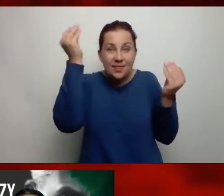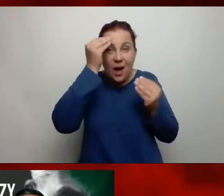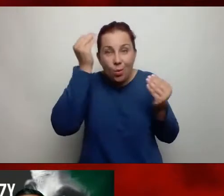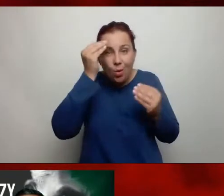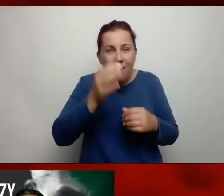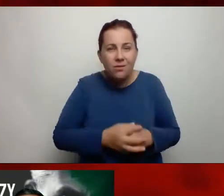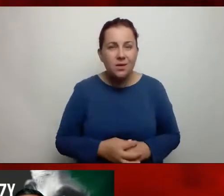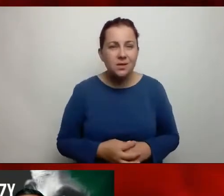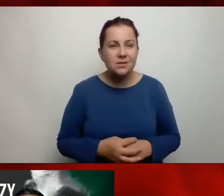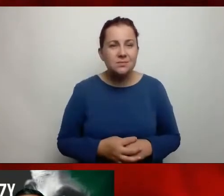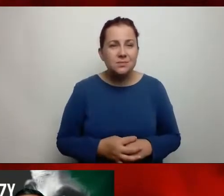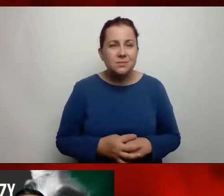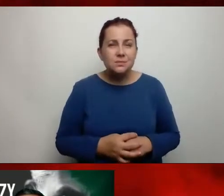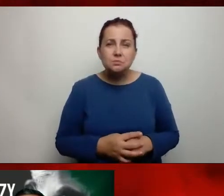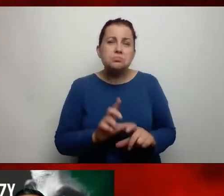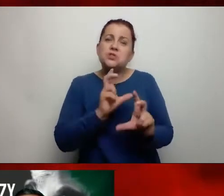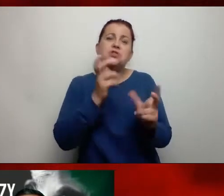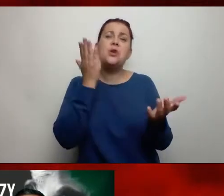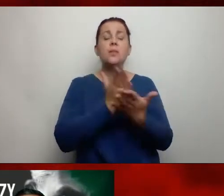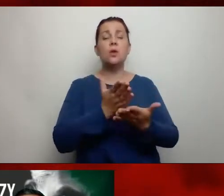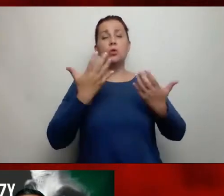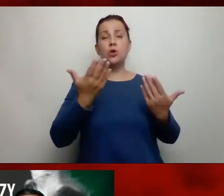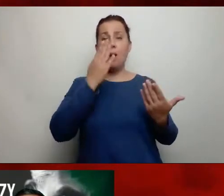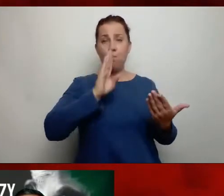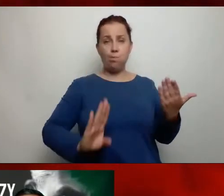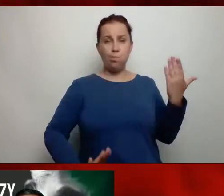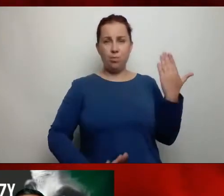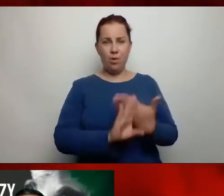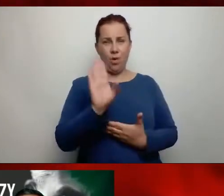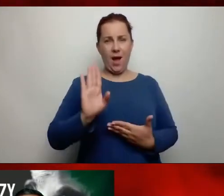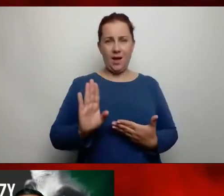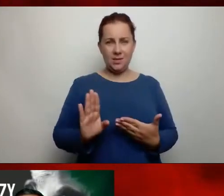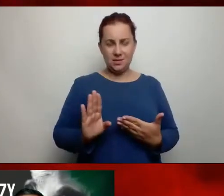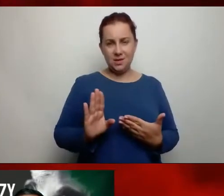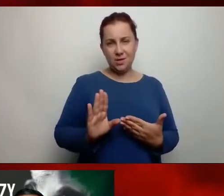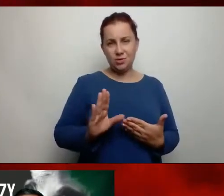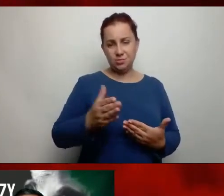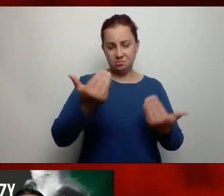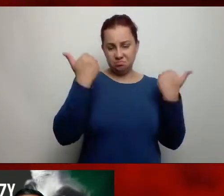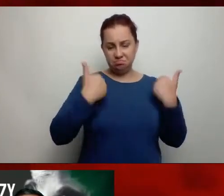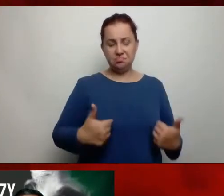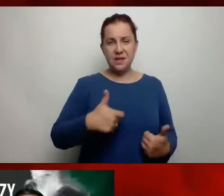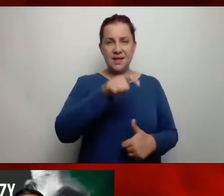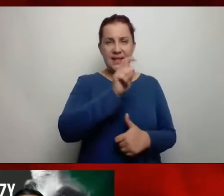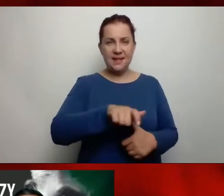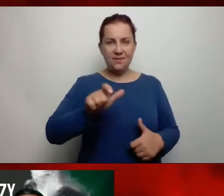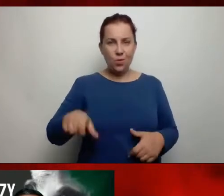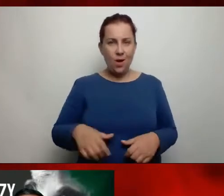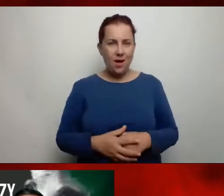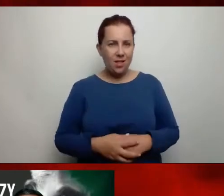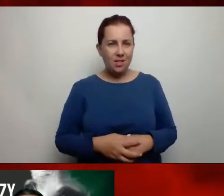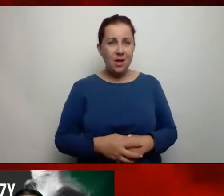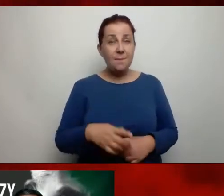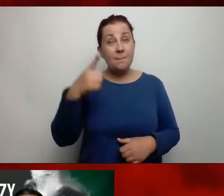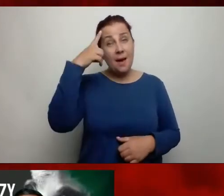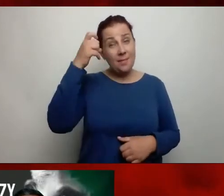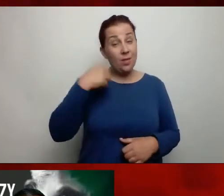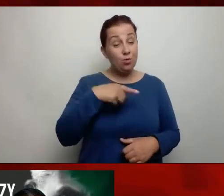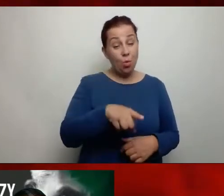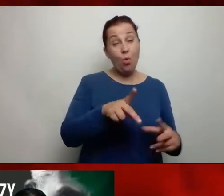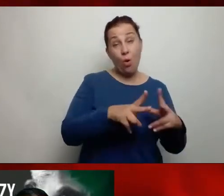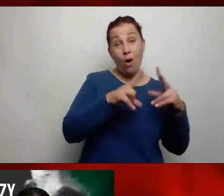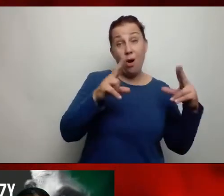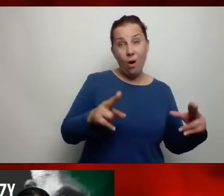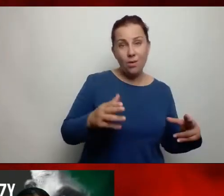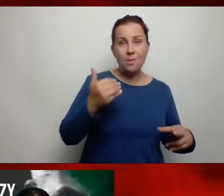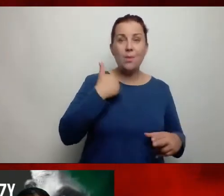jakiejś manifestacji, kolejnej manifestacji indywidualności? Pamiętajmy, że to byli ludzie w tym czasie,